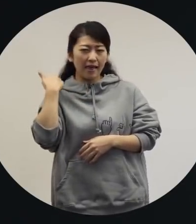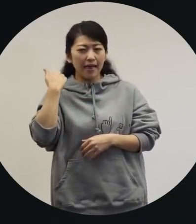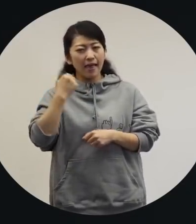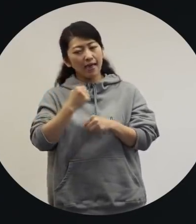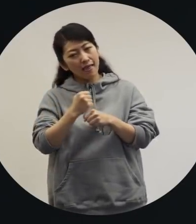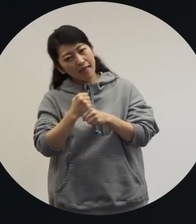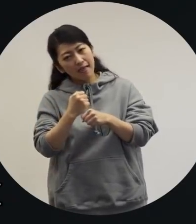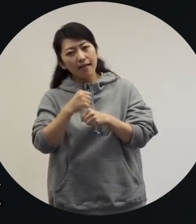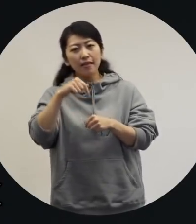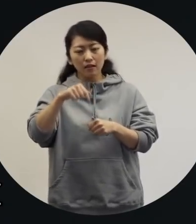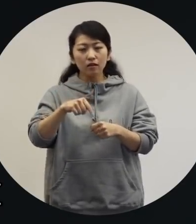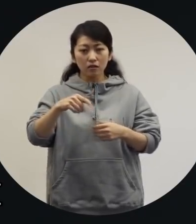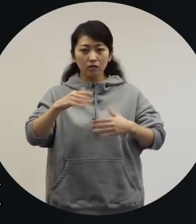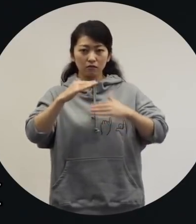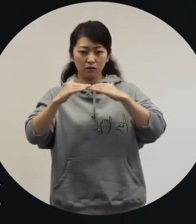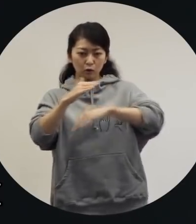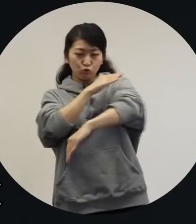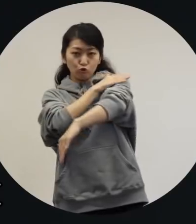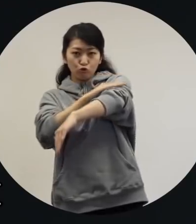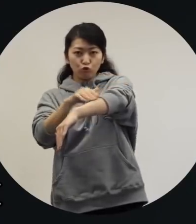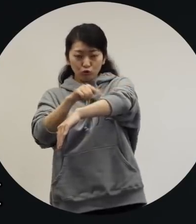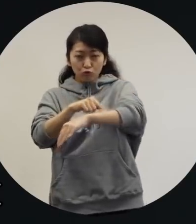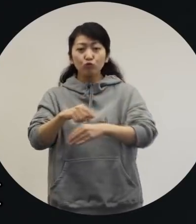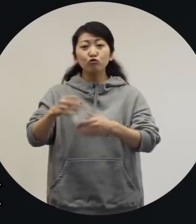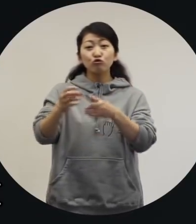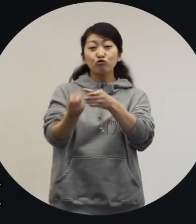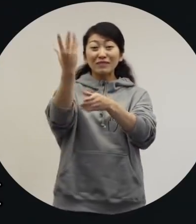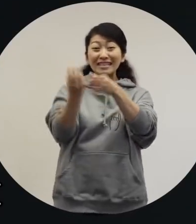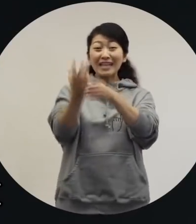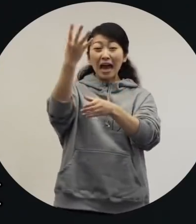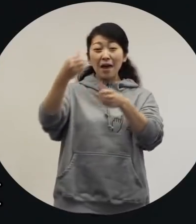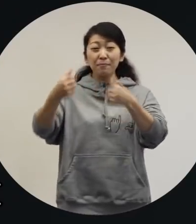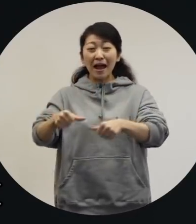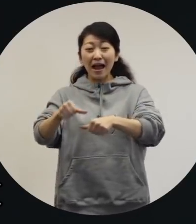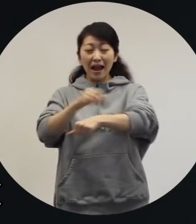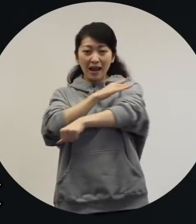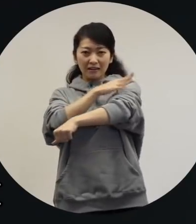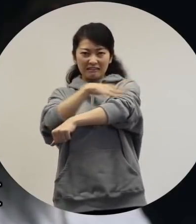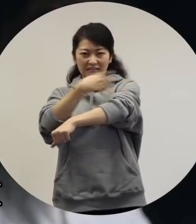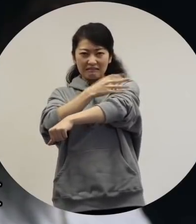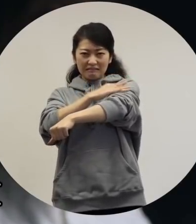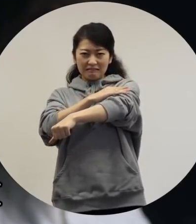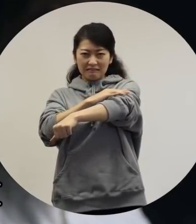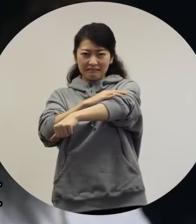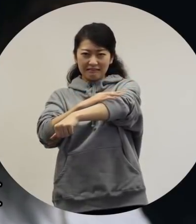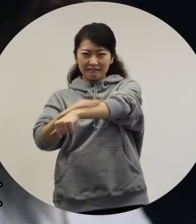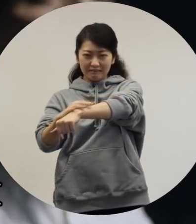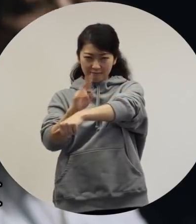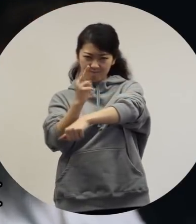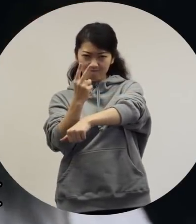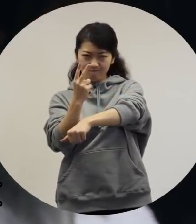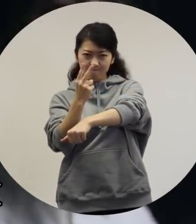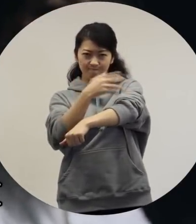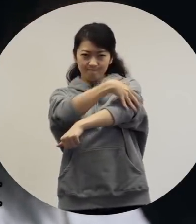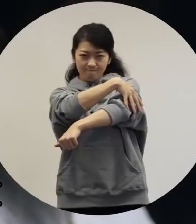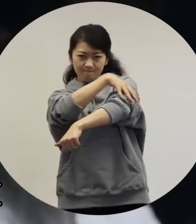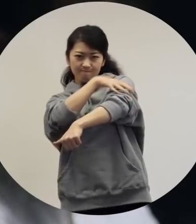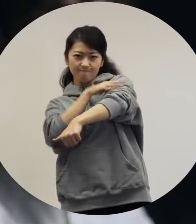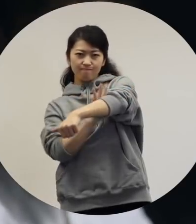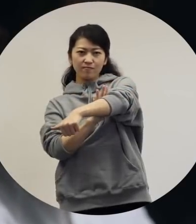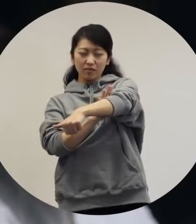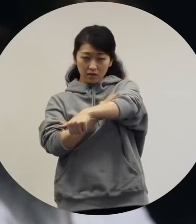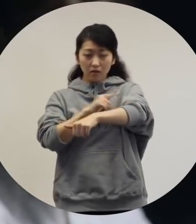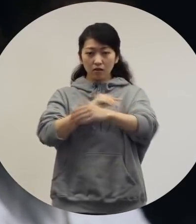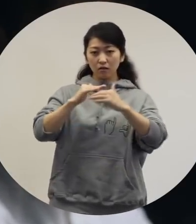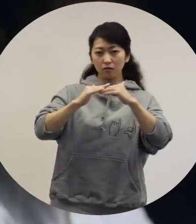以前にその洋服のテキスタイル自体をスピーカーのような素材に変えて、